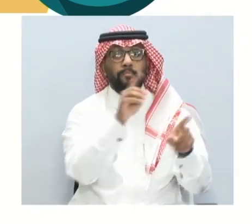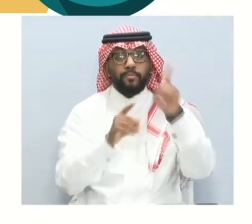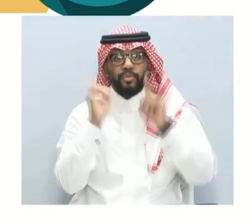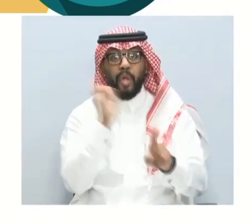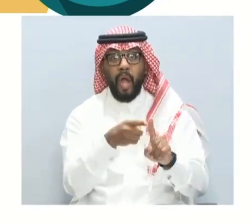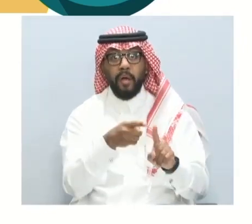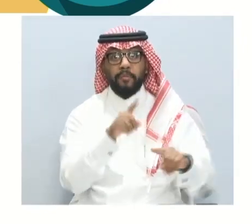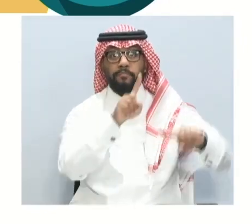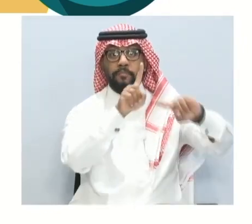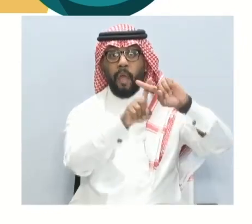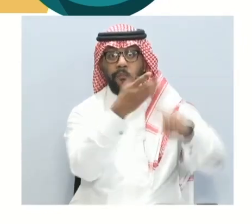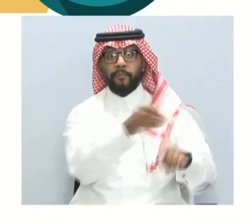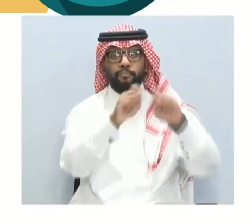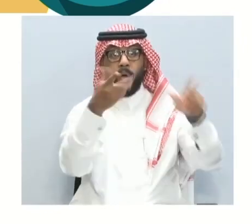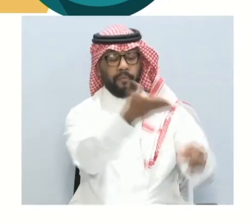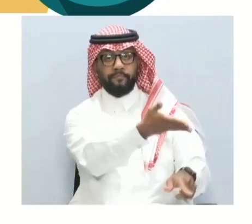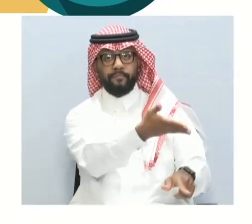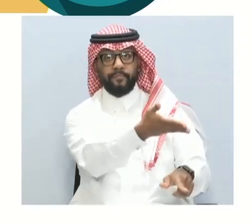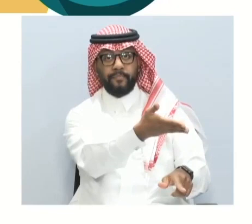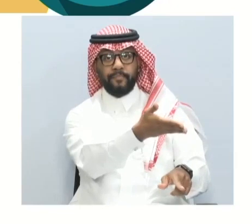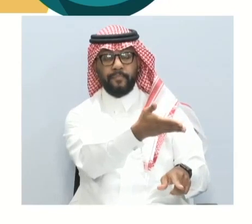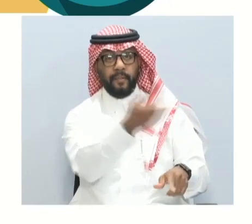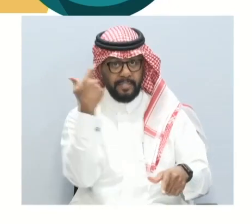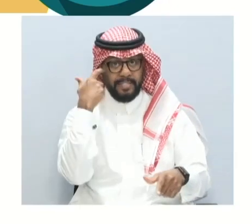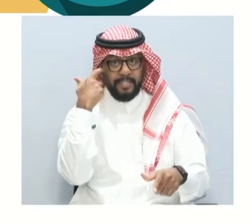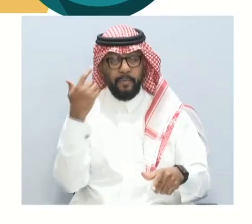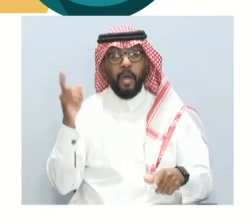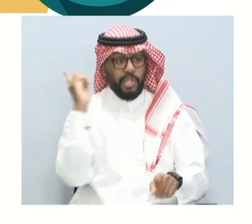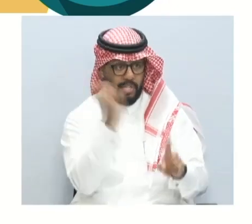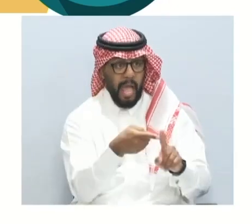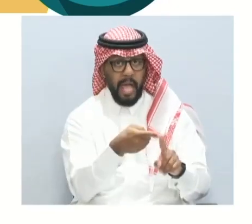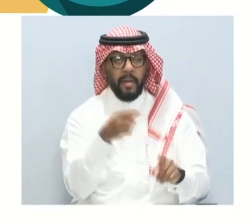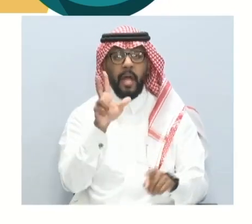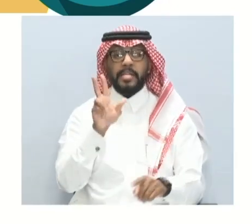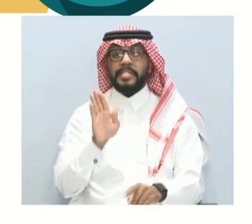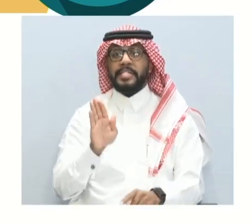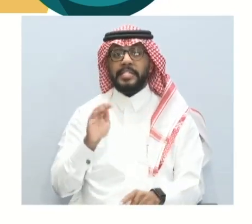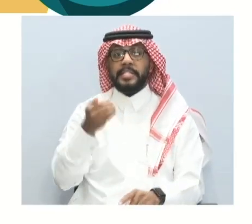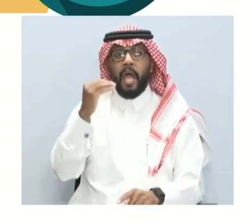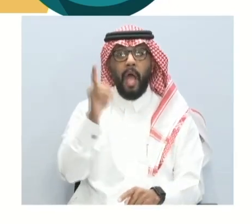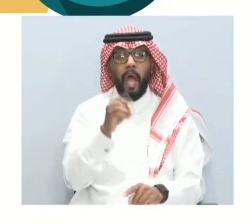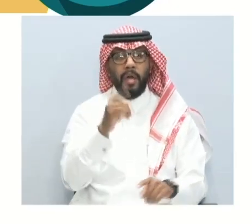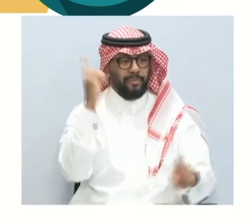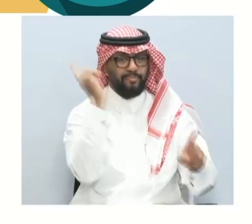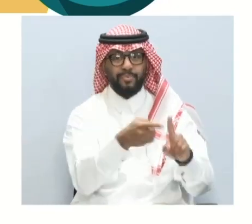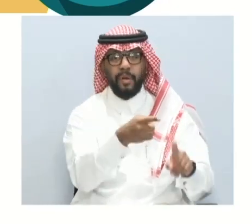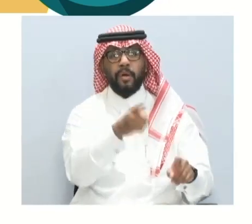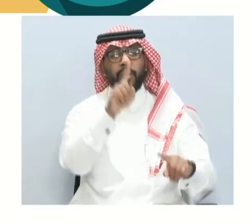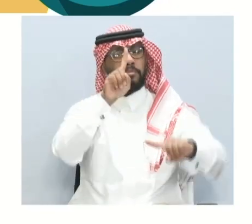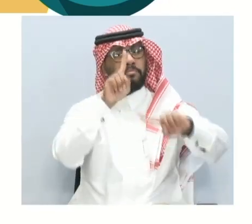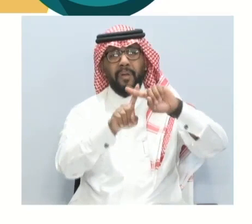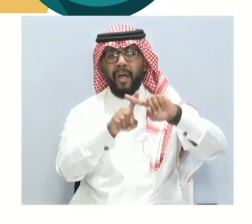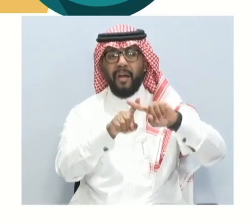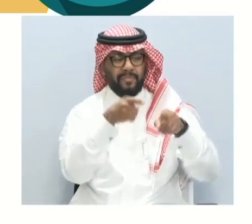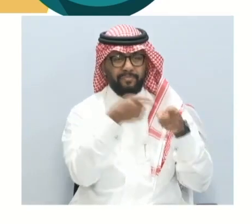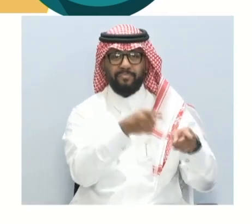كافر كفر اكبر وايضا في ادله اخرى كثيره في السنه اجتهدوا اخواني واخواتي في ذكر هذه